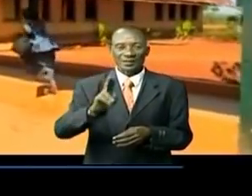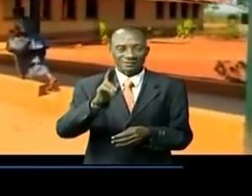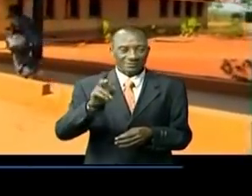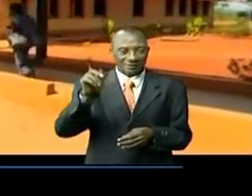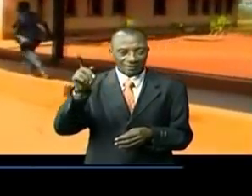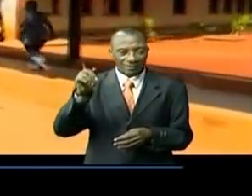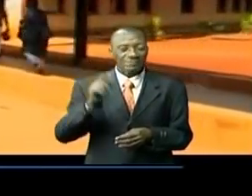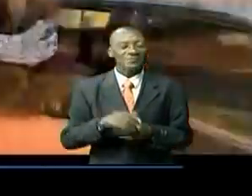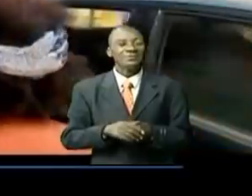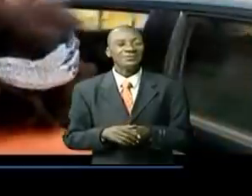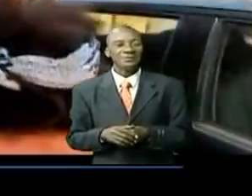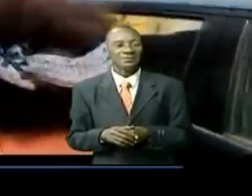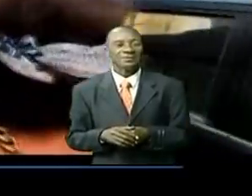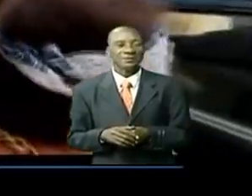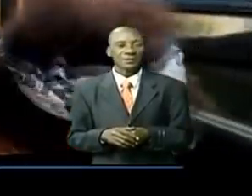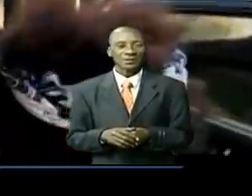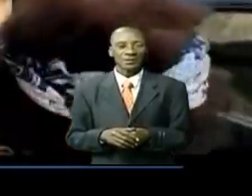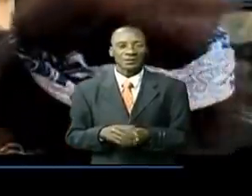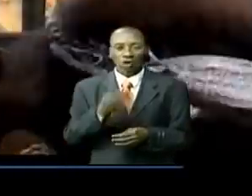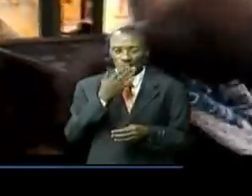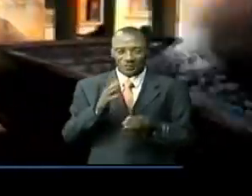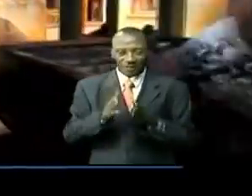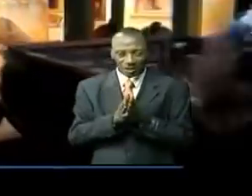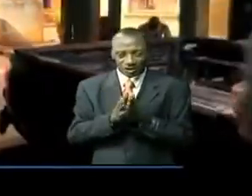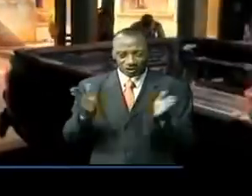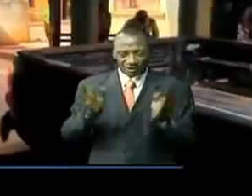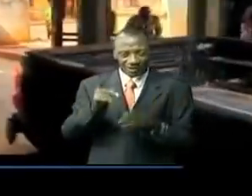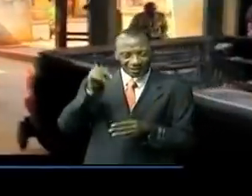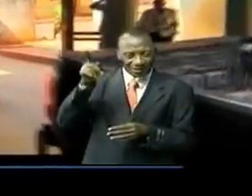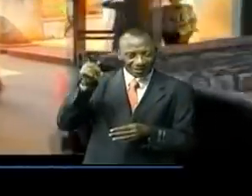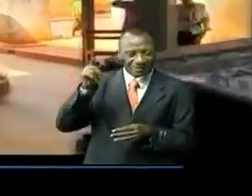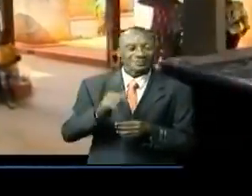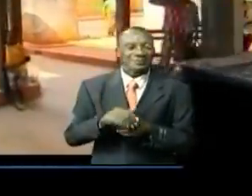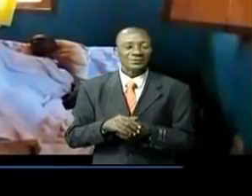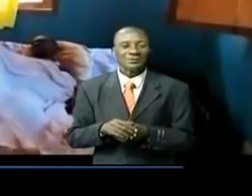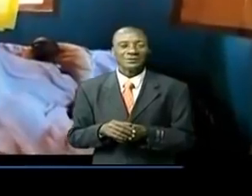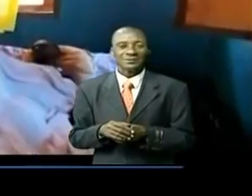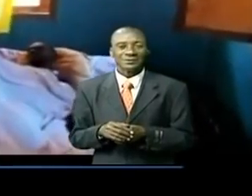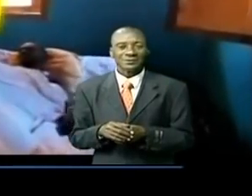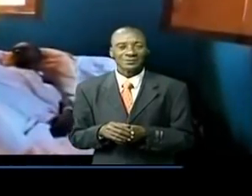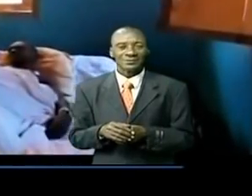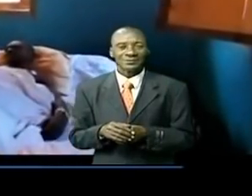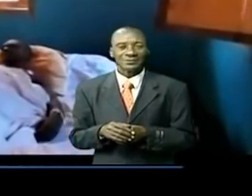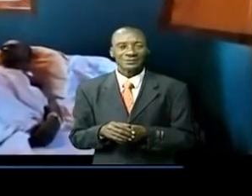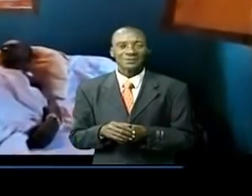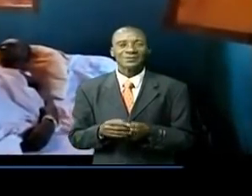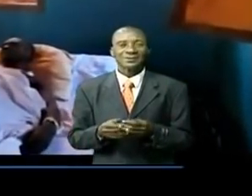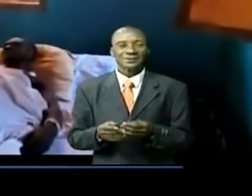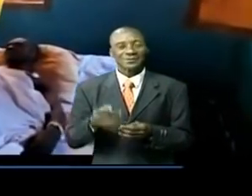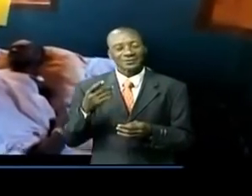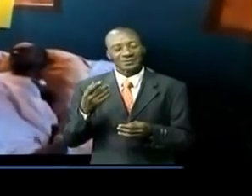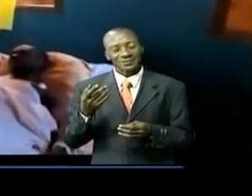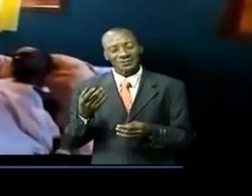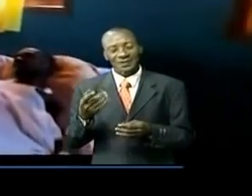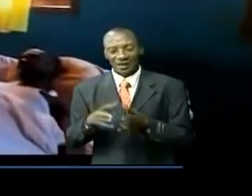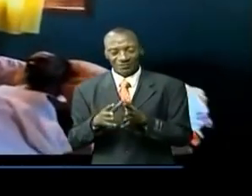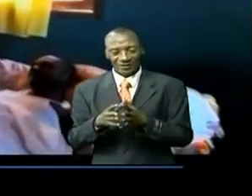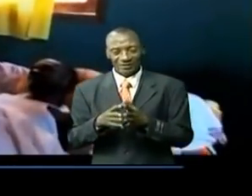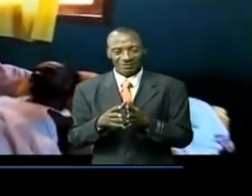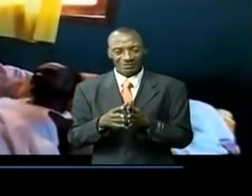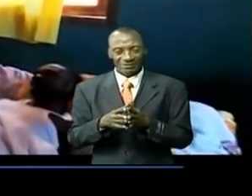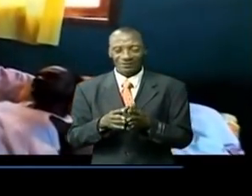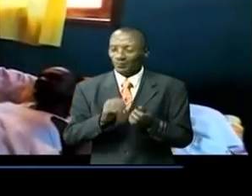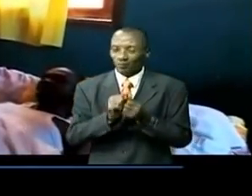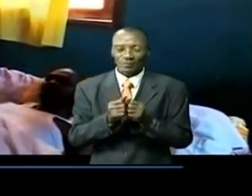se déroulent dans l'enceinte de l'hôpital général des référents de Dingila à travers les diverses zones de santé qui lui fournissent du personnel médical